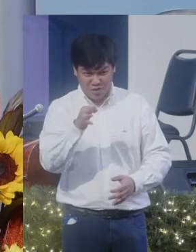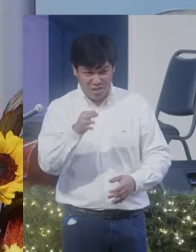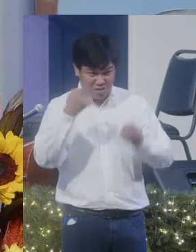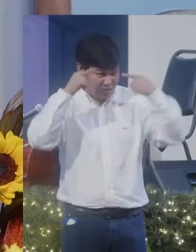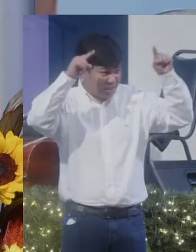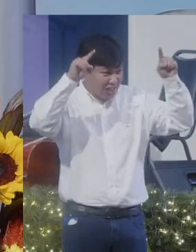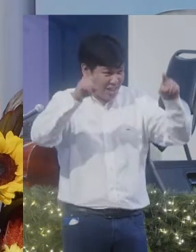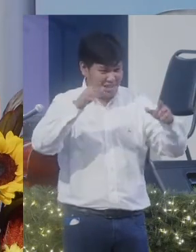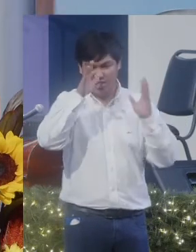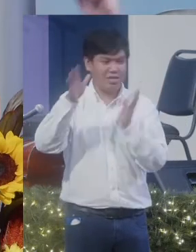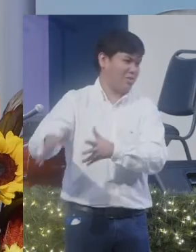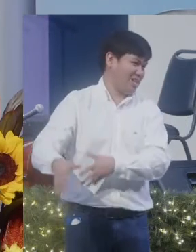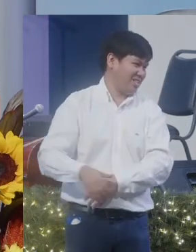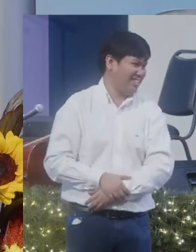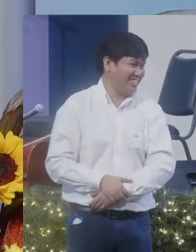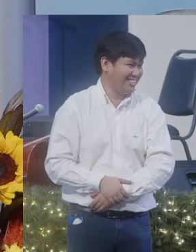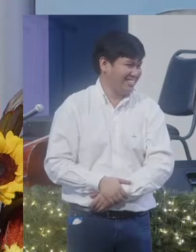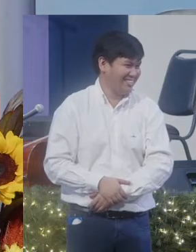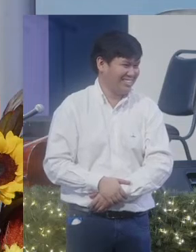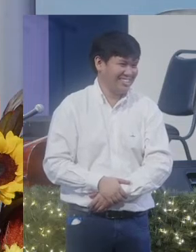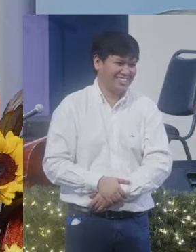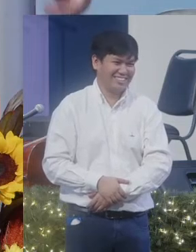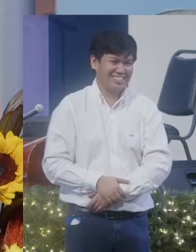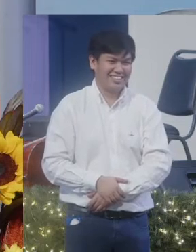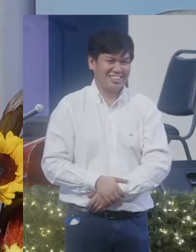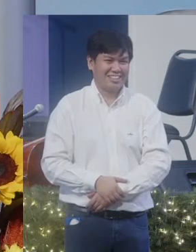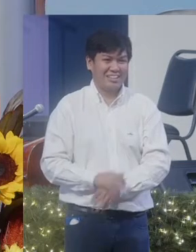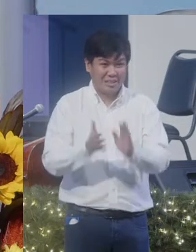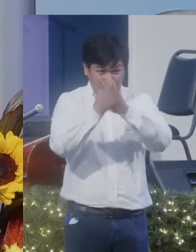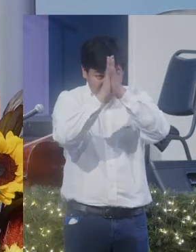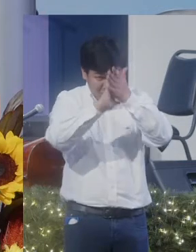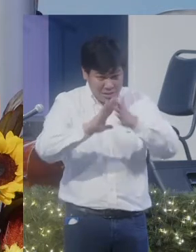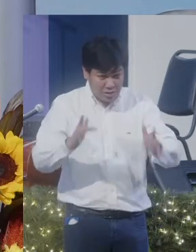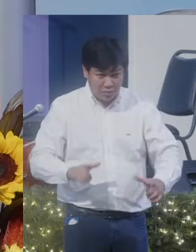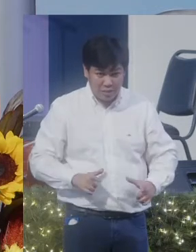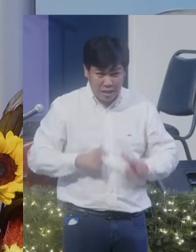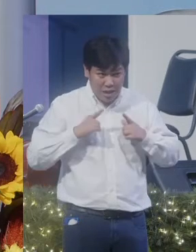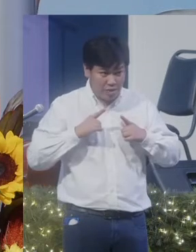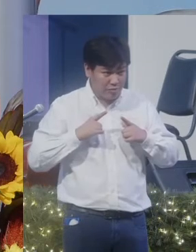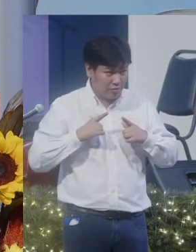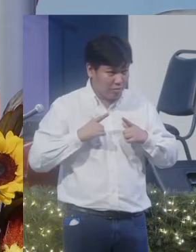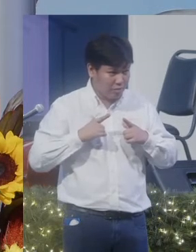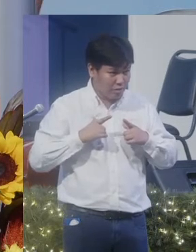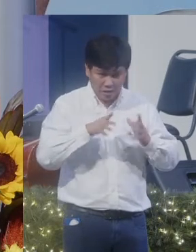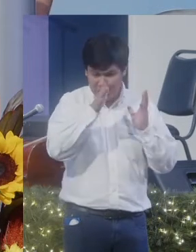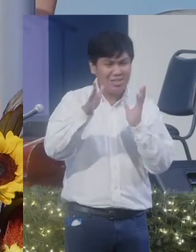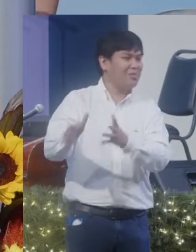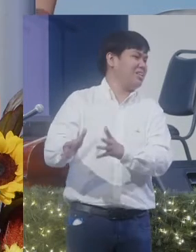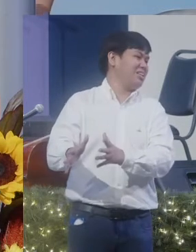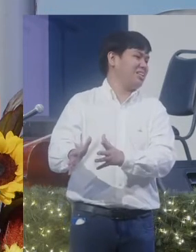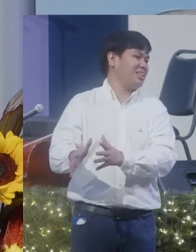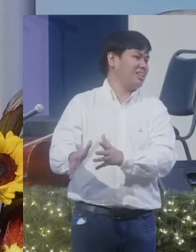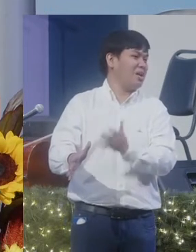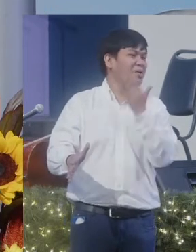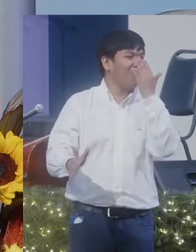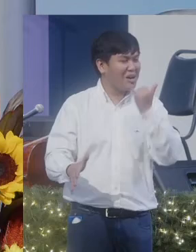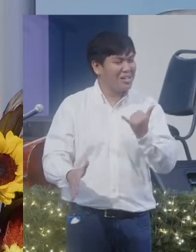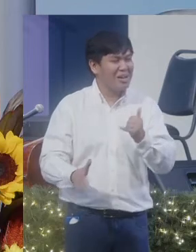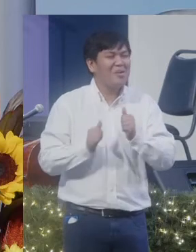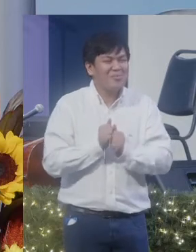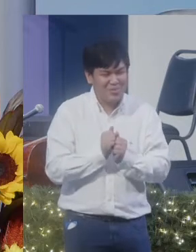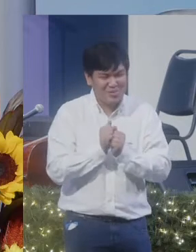iniwanan nila. Ang kanilang kaginhawahan, napakasarap yatang mamuhay sa